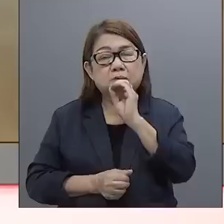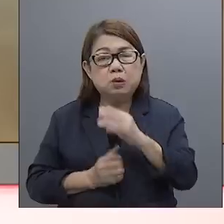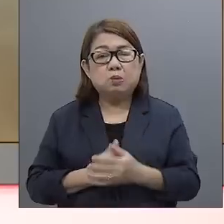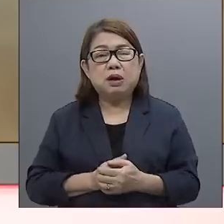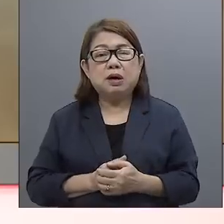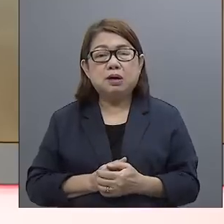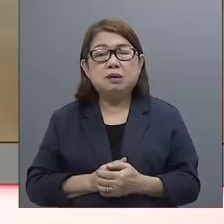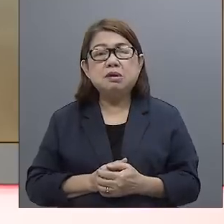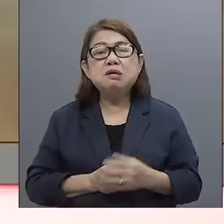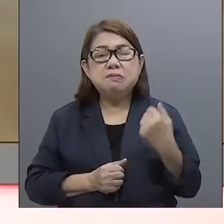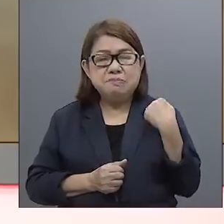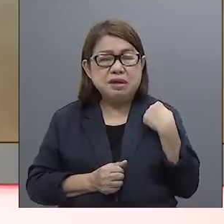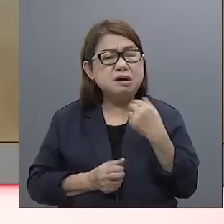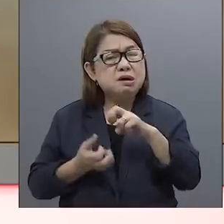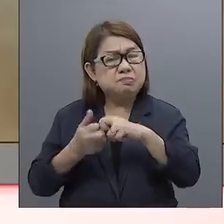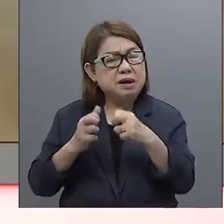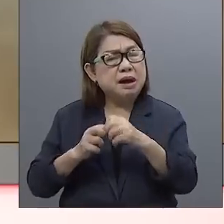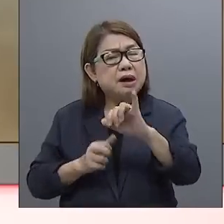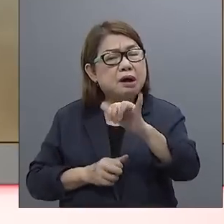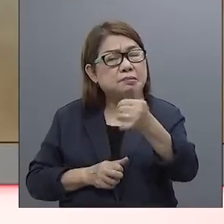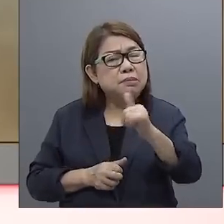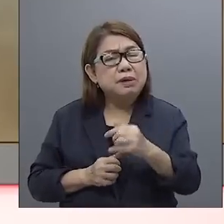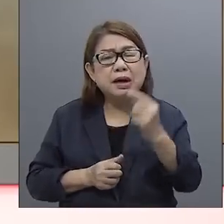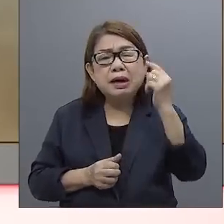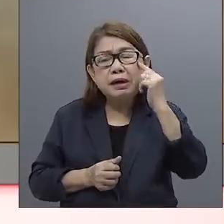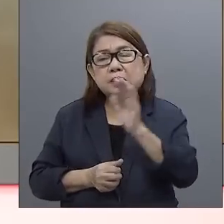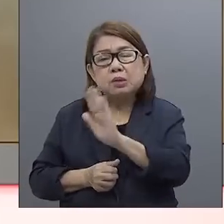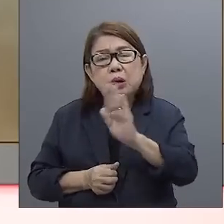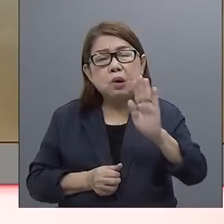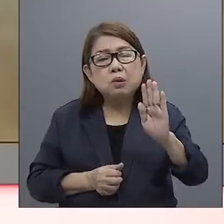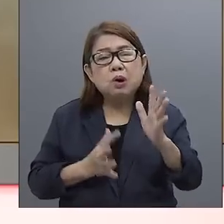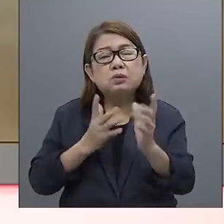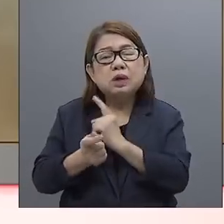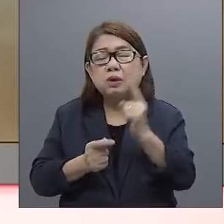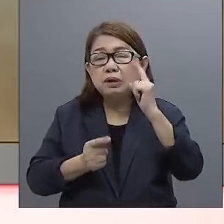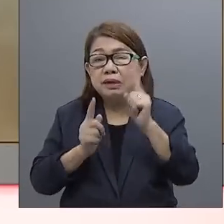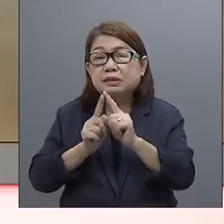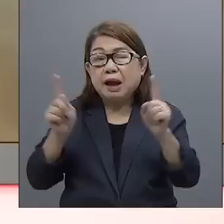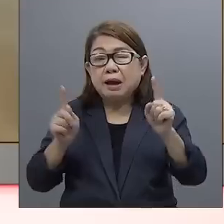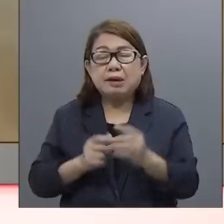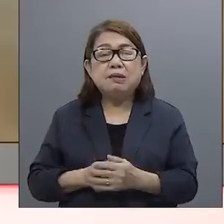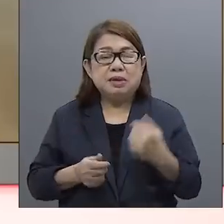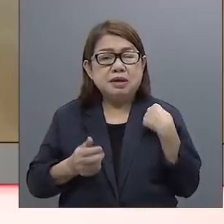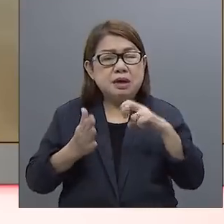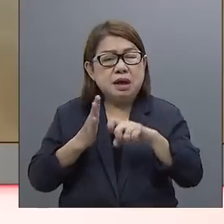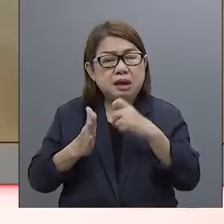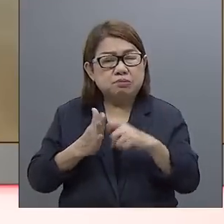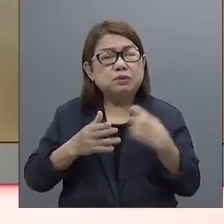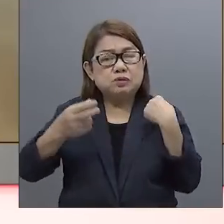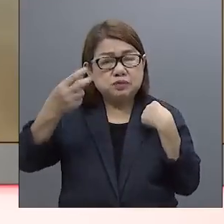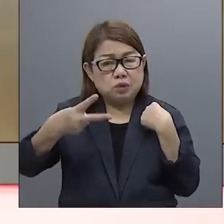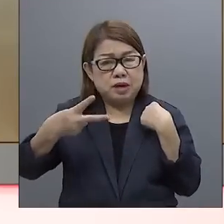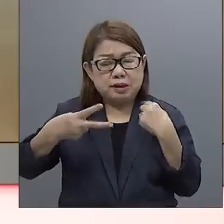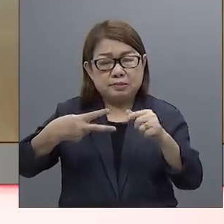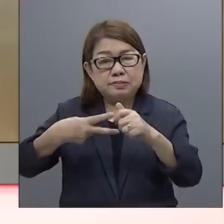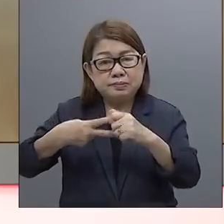ายังคงมีเหตุสุ่มเสี่ยงจากความคิดต่างที่ยังคงอยู่ในสังคมประกอบกับ2ปัจจัยที่เข้ามาเกี่ยวข้องเรื่องแ